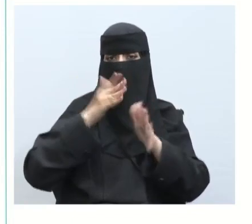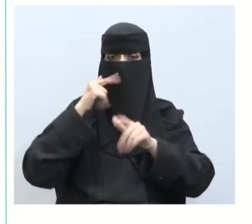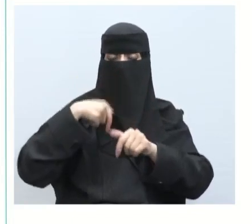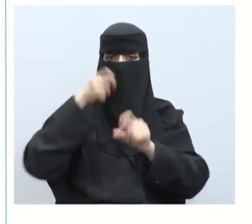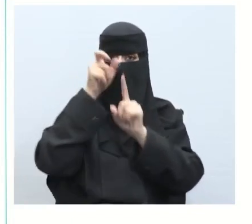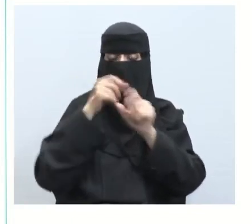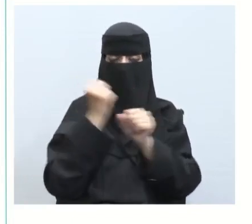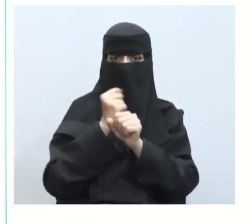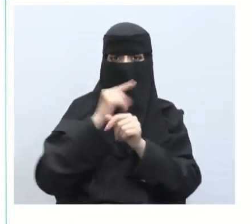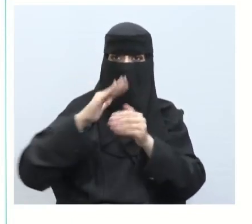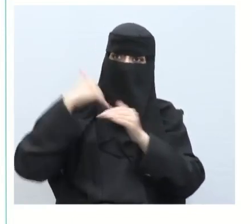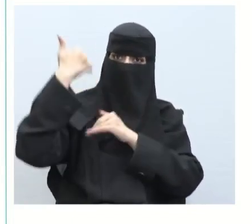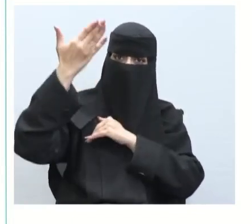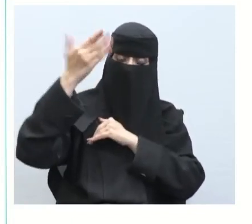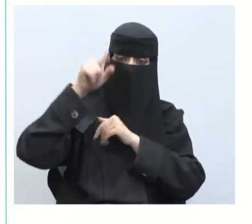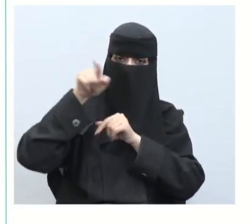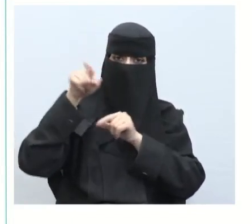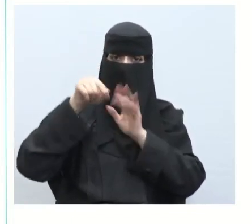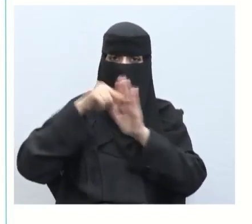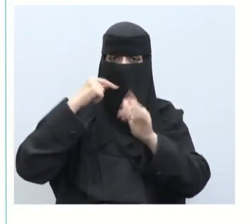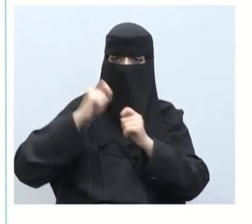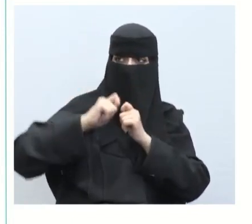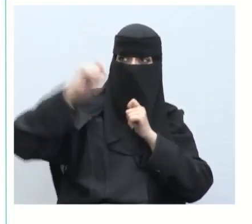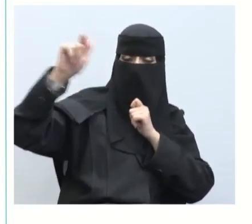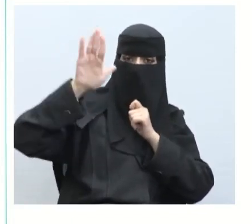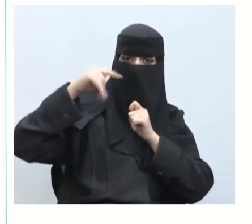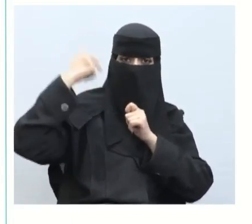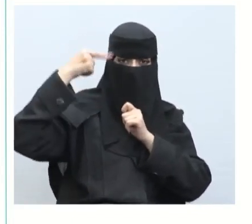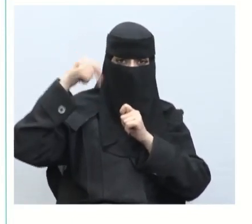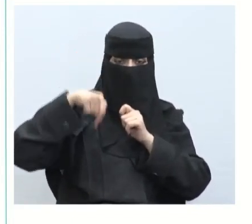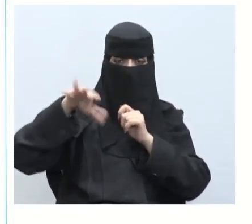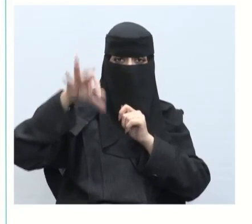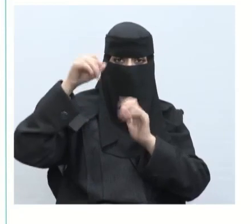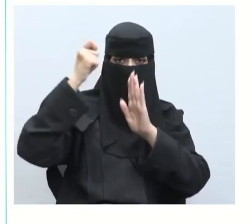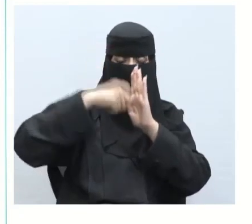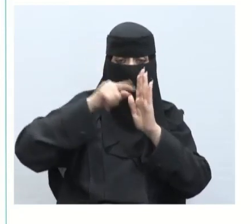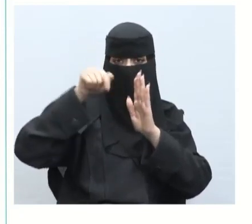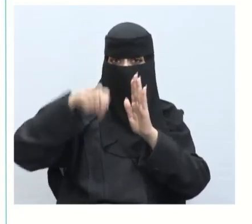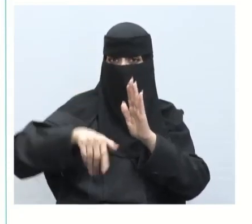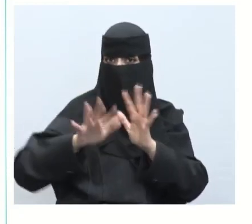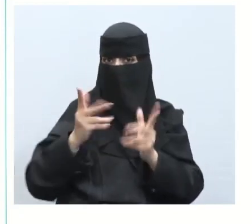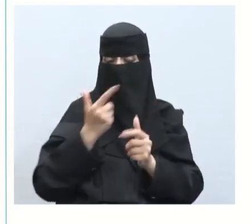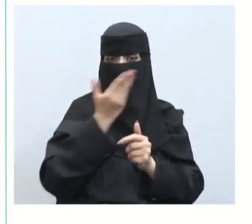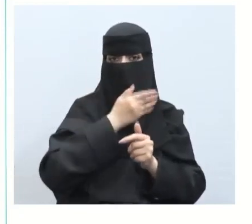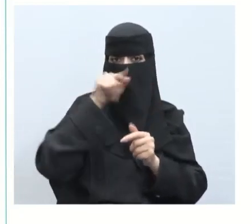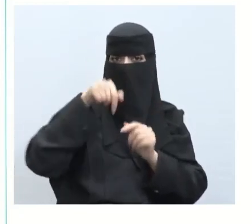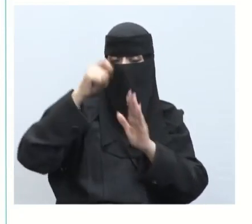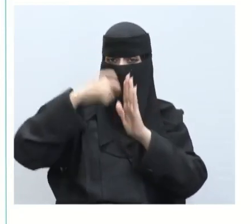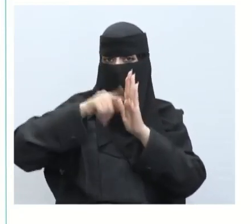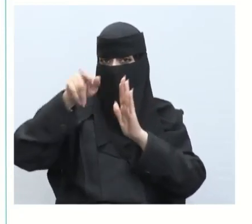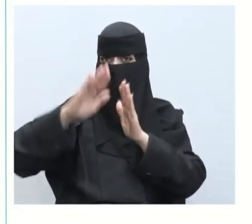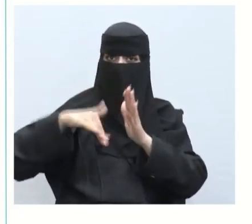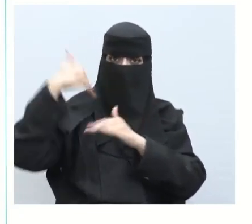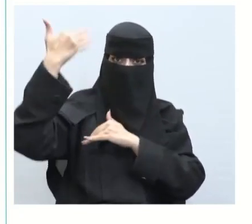لتصرفاته المدى الطويل اذا هذا ما نقصد به البعد يفكرون حينما اصدر قرار اليوم ما هو التاثير لهذا القرار في